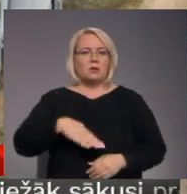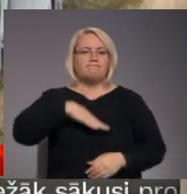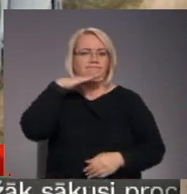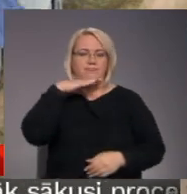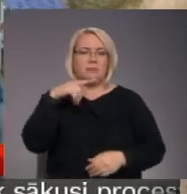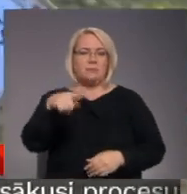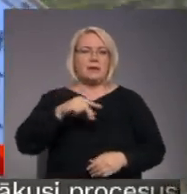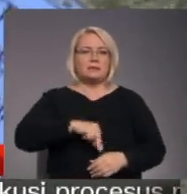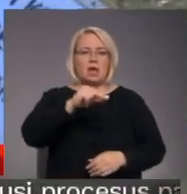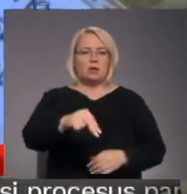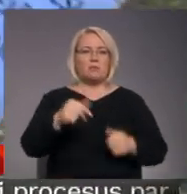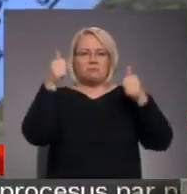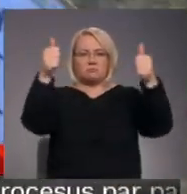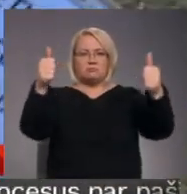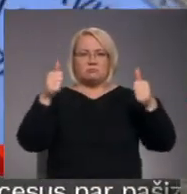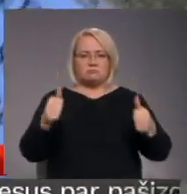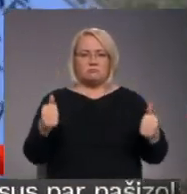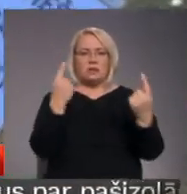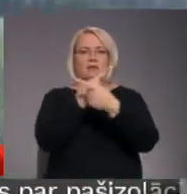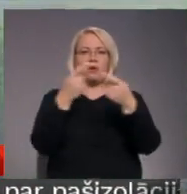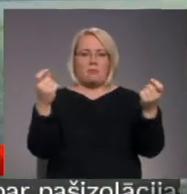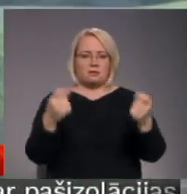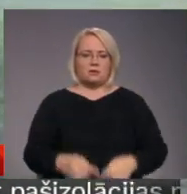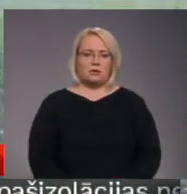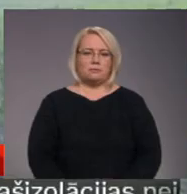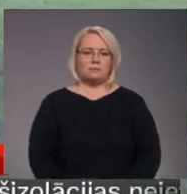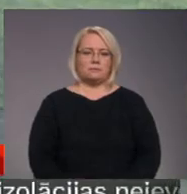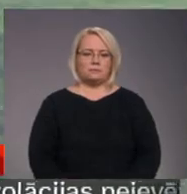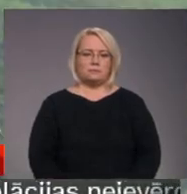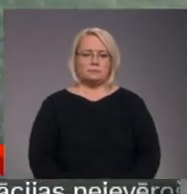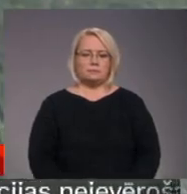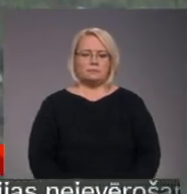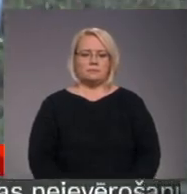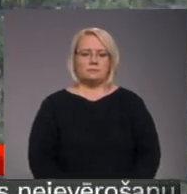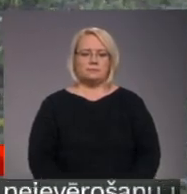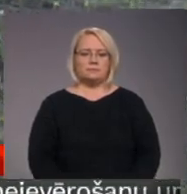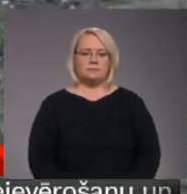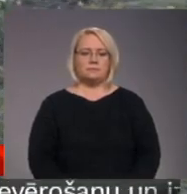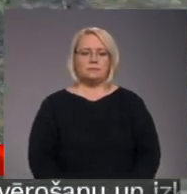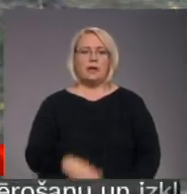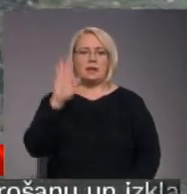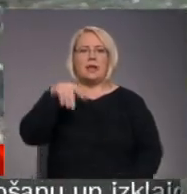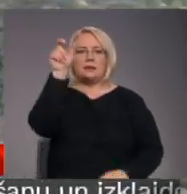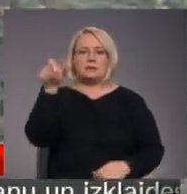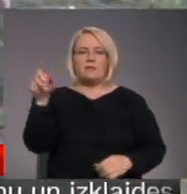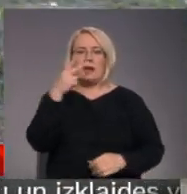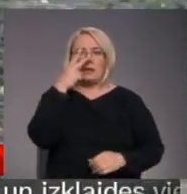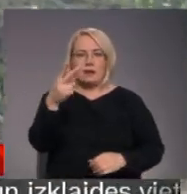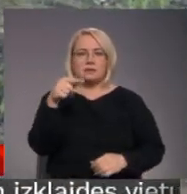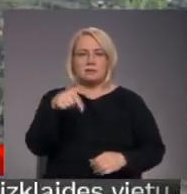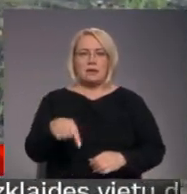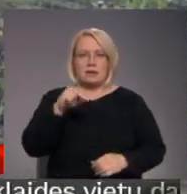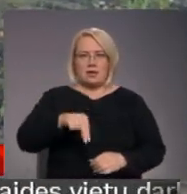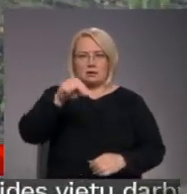Pie sējumiem viņš izvieto informatīvas norādes. Ko īliksim te zemi? Lai cilvāk ir atskatēt kaut kas īsāts arī?